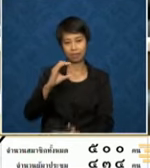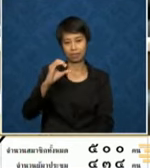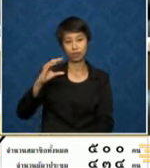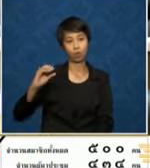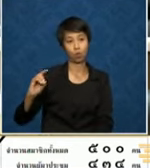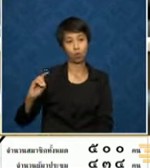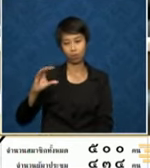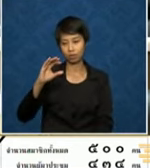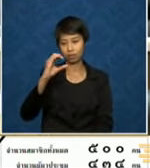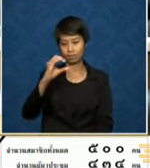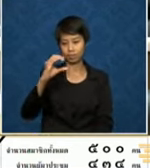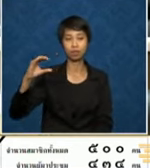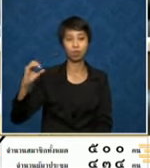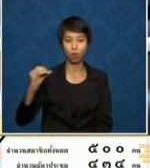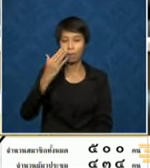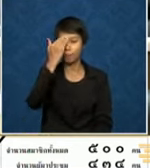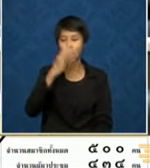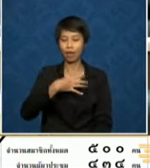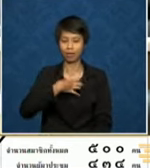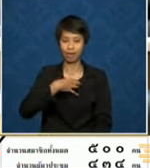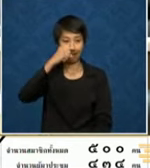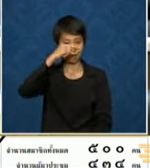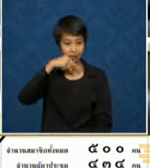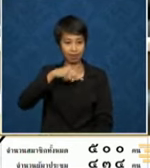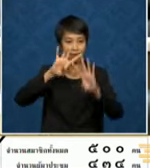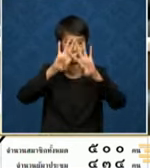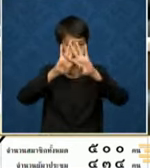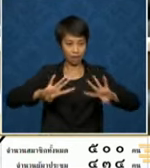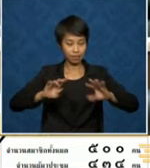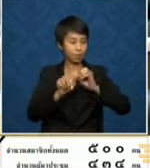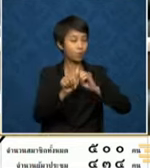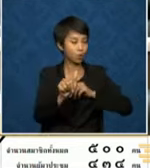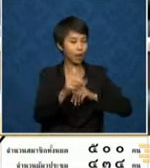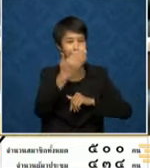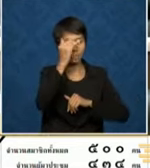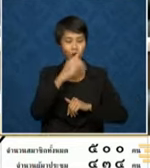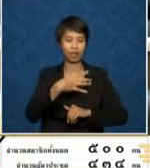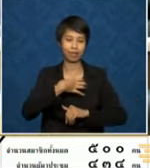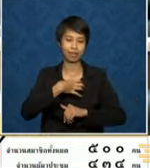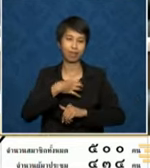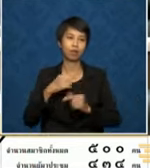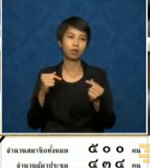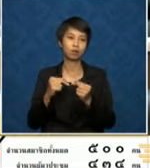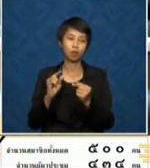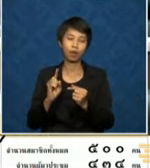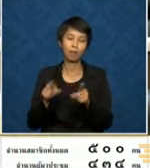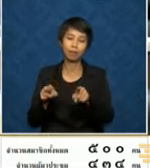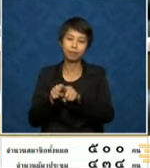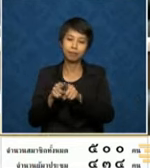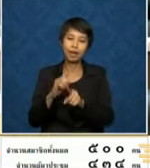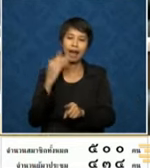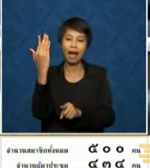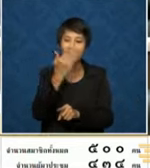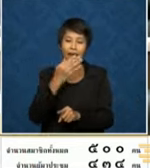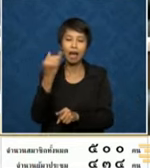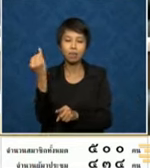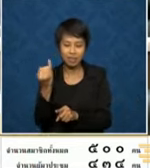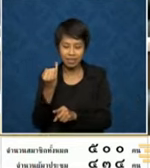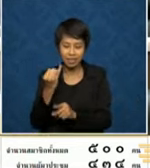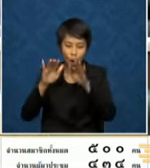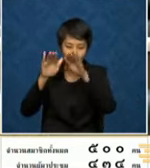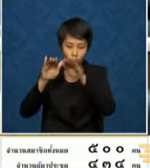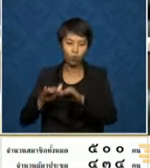ไทยเป็นผู้นำของอาเซียนในการลดการปล่อยก๊าซคาร์บอนไดออกไซด์สู่บรรยากาศครับสู่ชั้นบรรยากาศครับท่าน